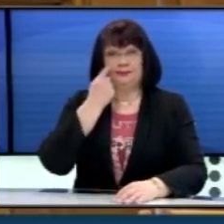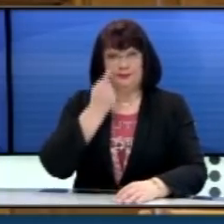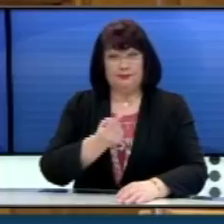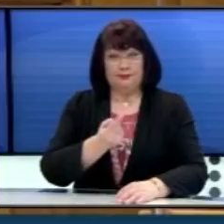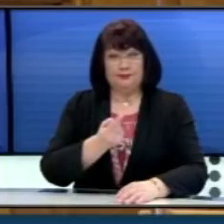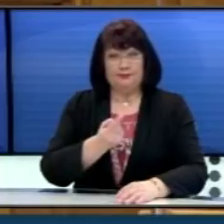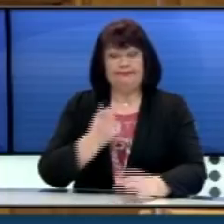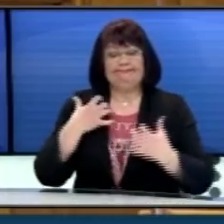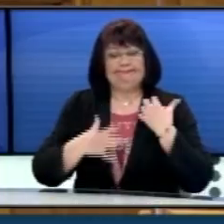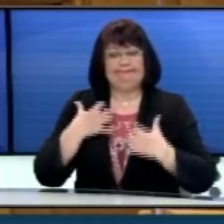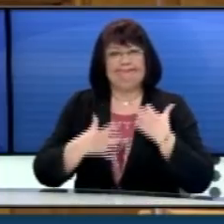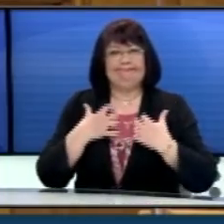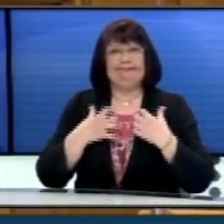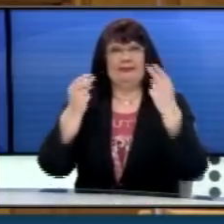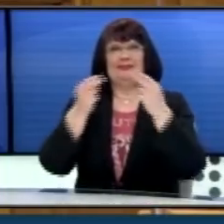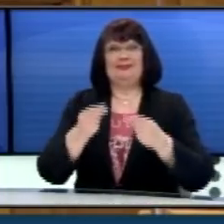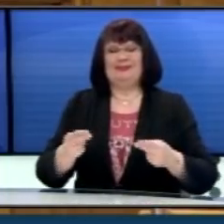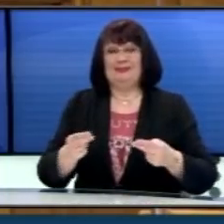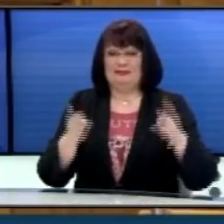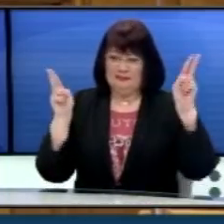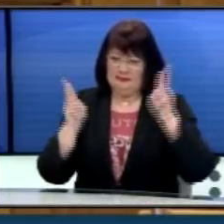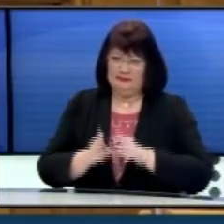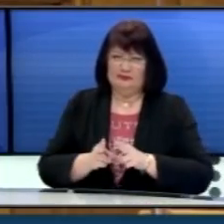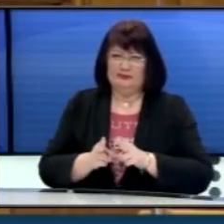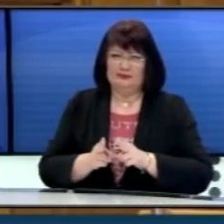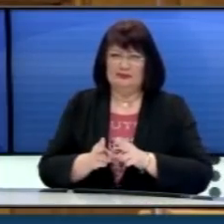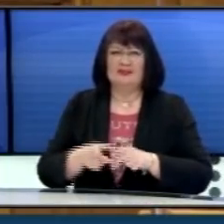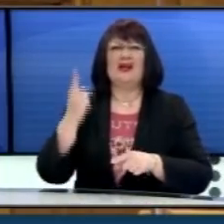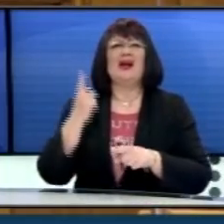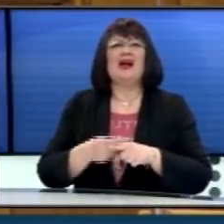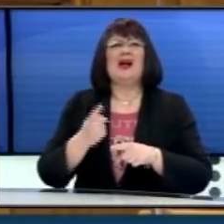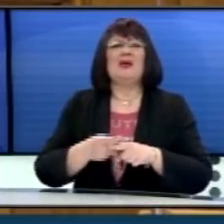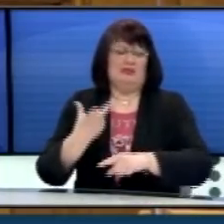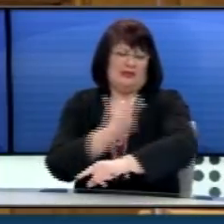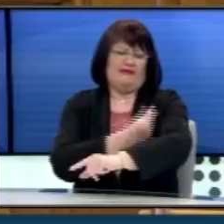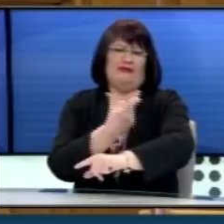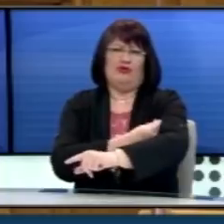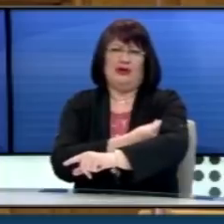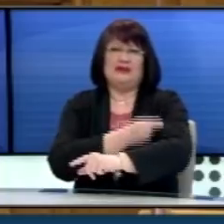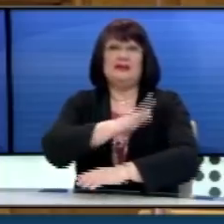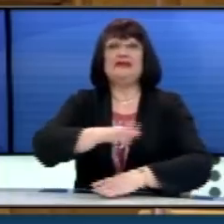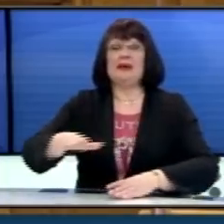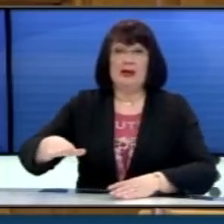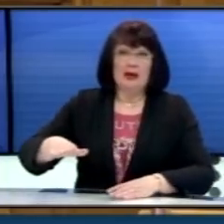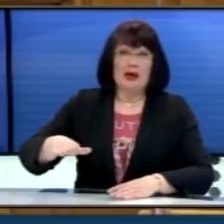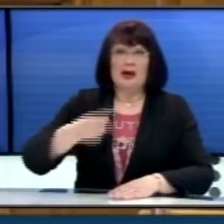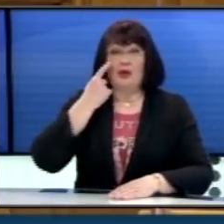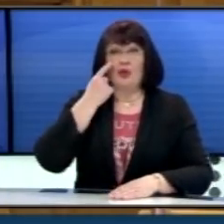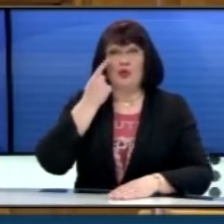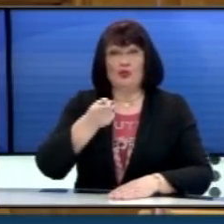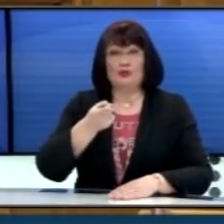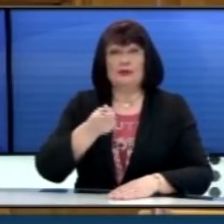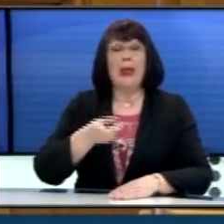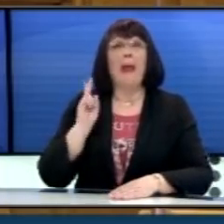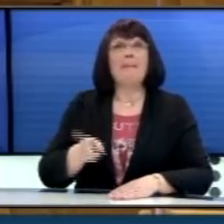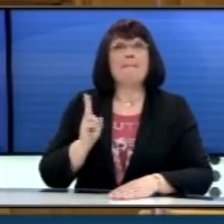τα ανησυχητικά στοιχεία μείωσης των κοινών, των απλών εμβολιασμών στα παιδιά μας, για τα οποία